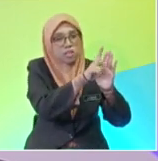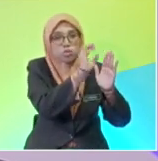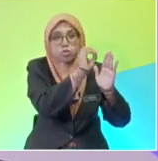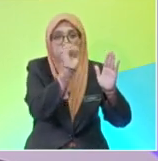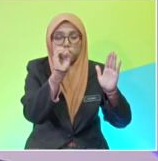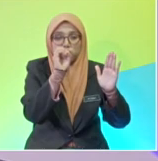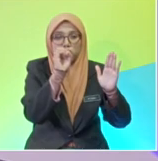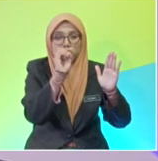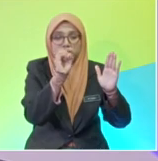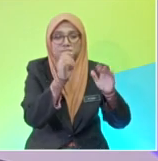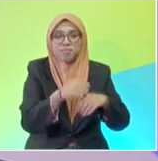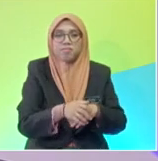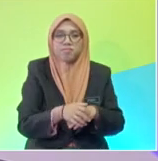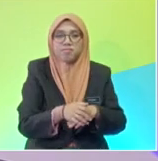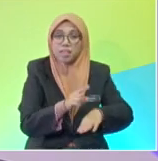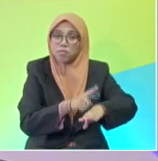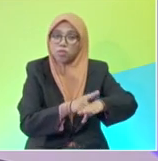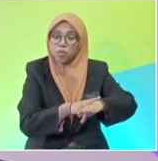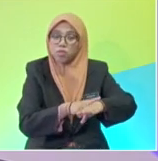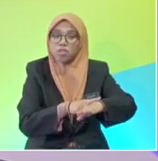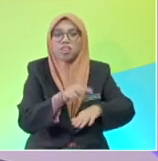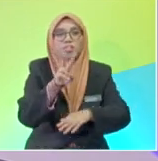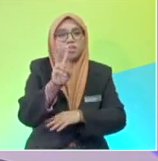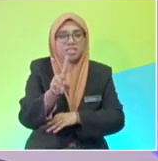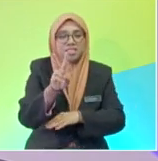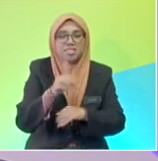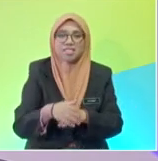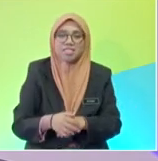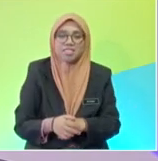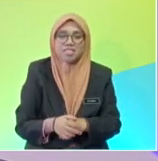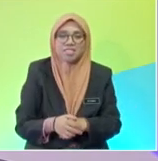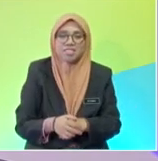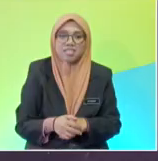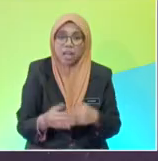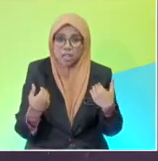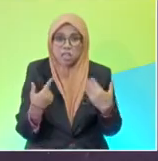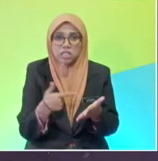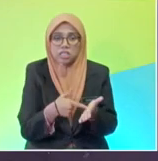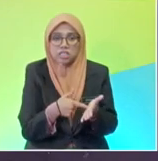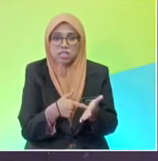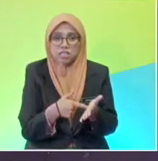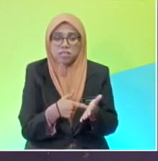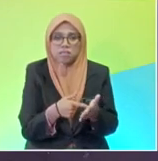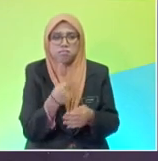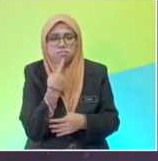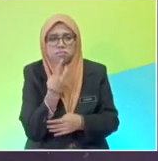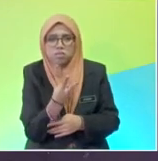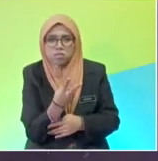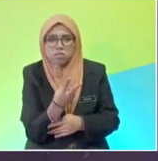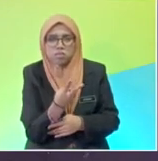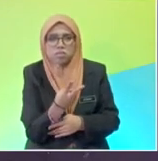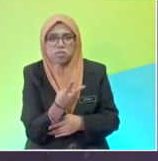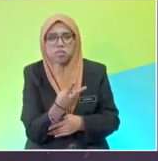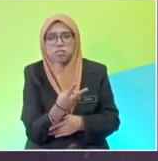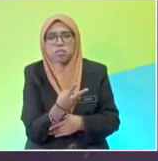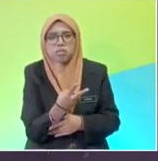Kosong-kosong dapatlah pukul 2. Okey. Ada lagi tak? Seterusnya cikgu. Ini pukul berapa pula ni? Ini